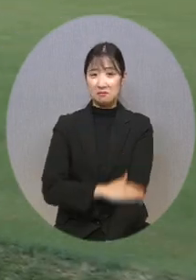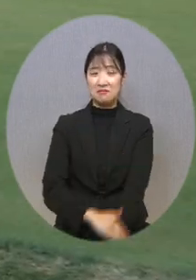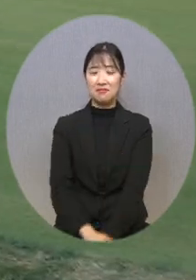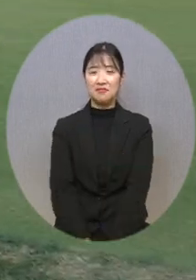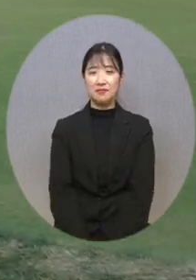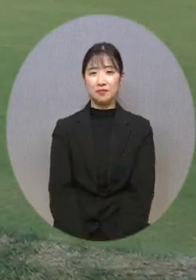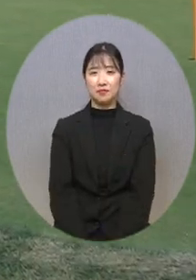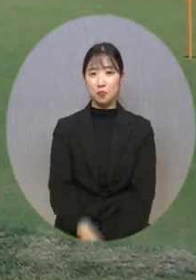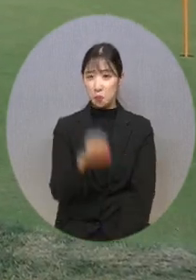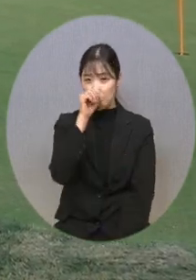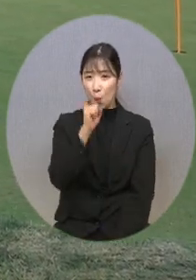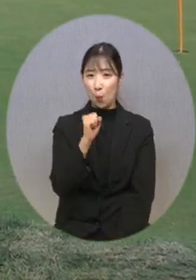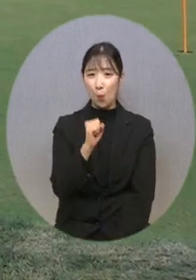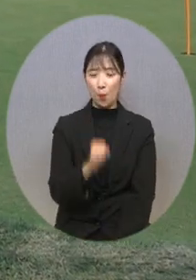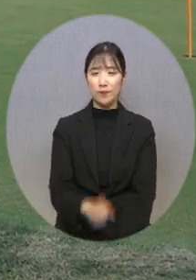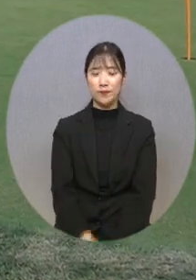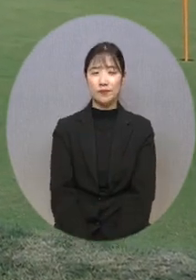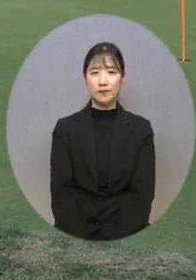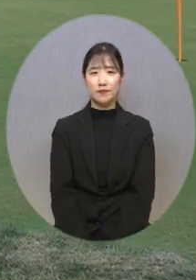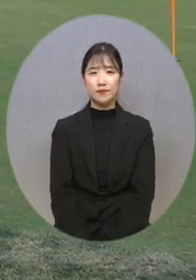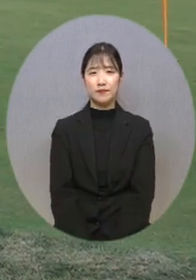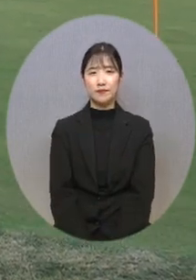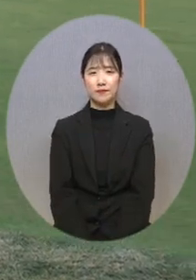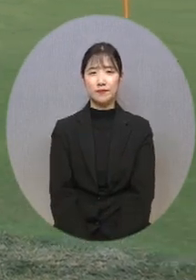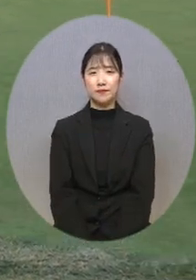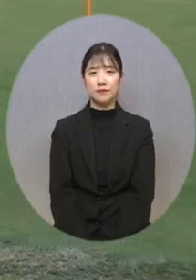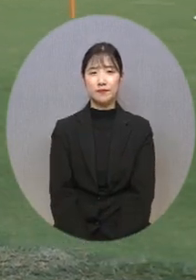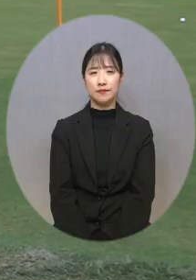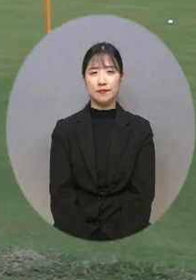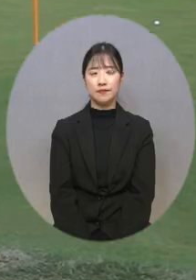우와, 잘 쳤어. 어, 나이스 어프로치.